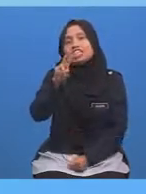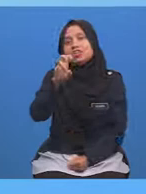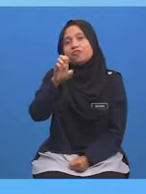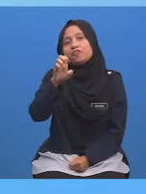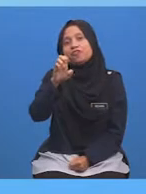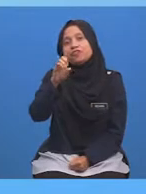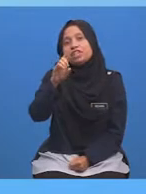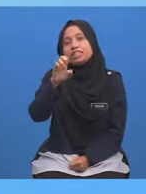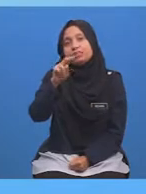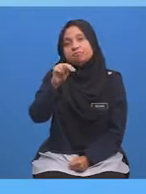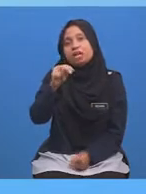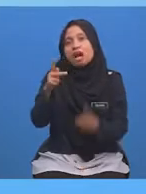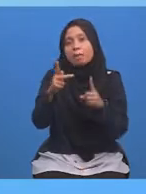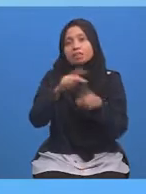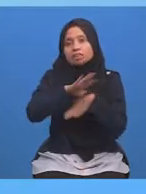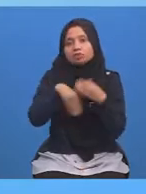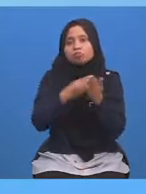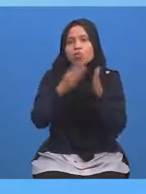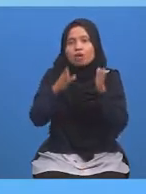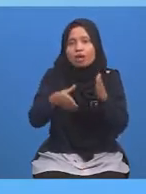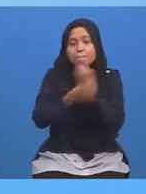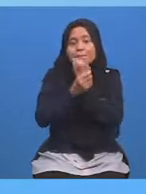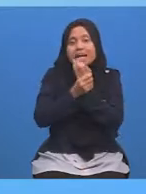kepada pemegang-pemegang saham.